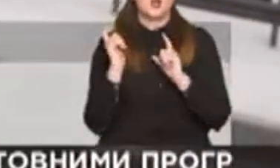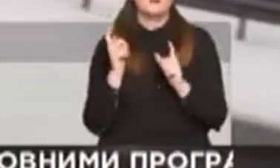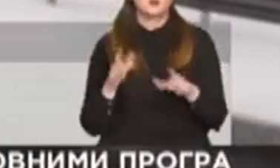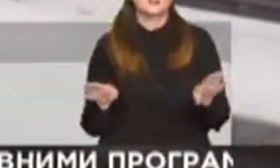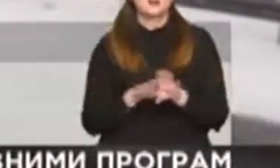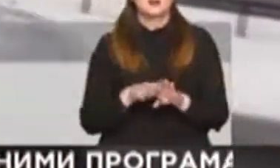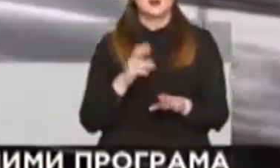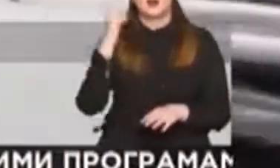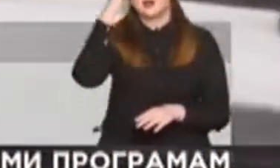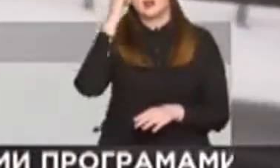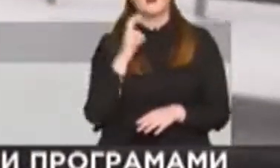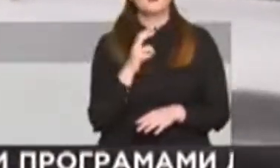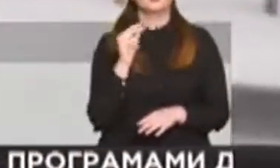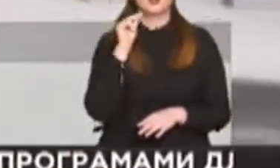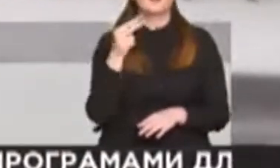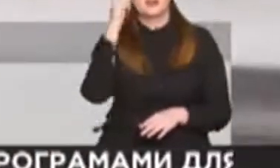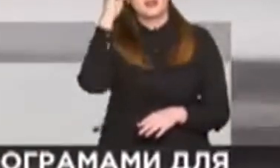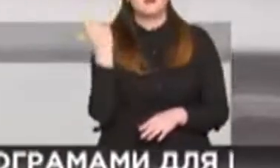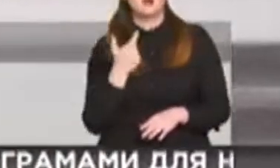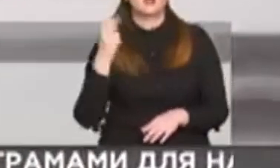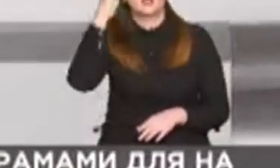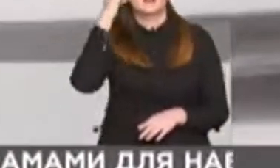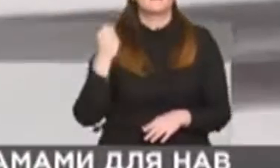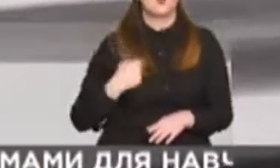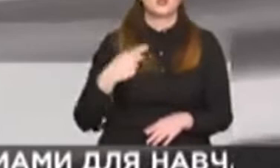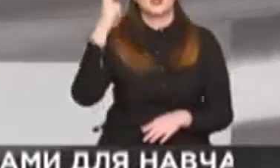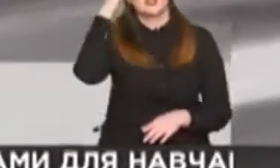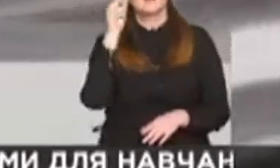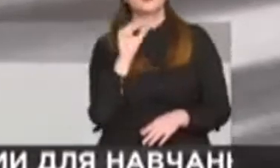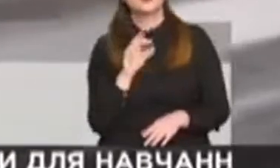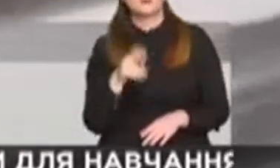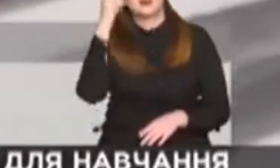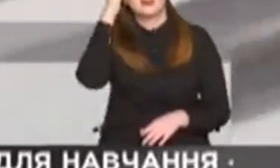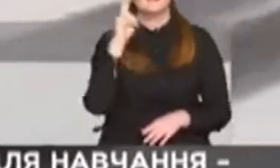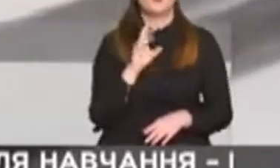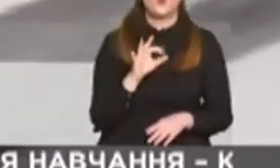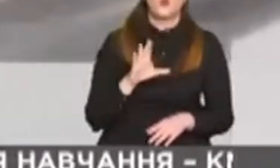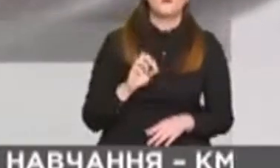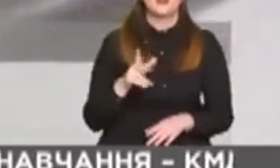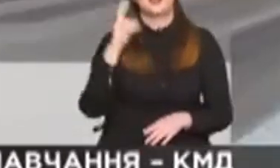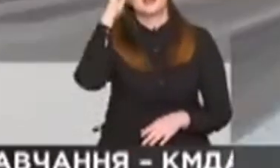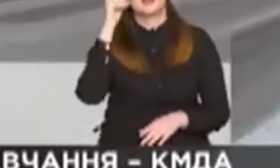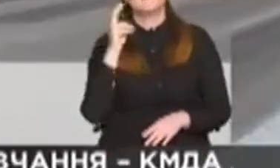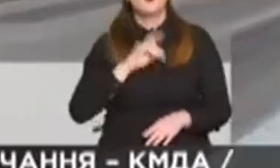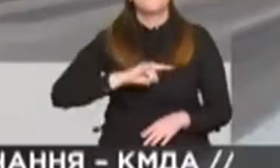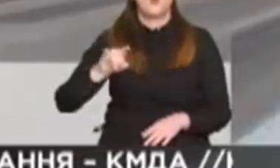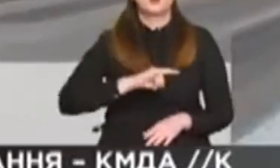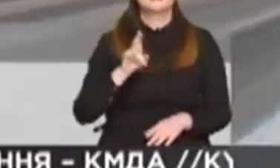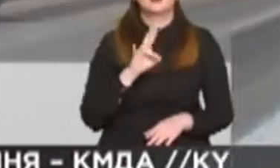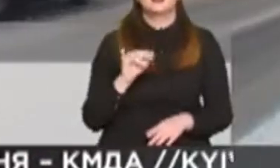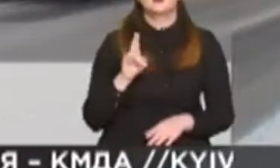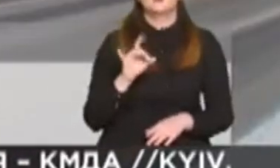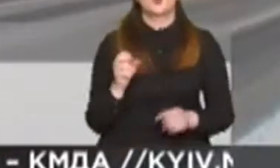трасах Київ-Чернігів, Київ-Харків, Київ-Одеса, Київ-Чоп, Київ-Ковель, Київ-Знам'янка, Бориспіль-Дніпро.